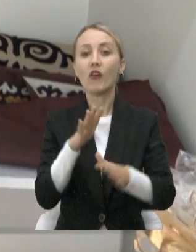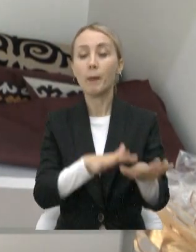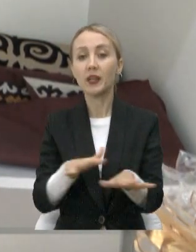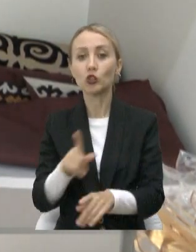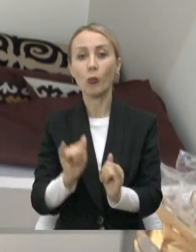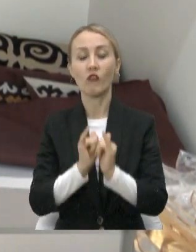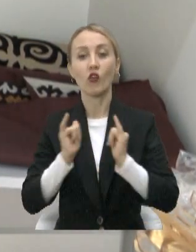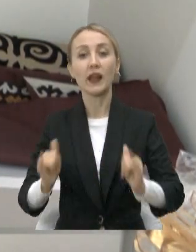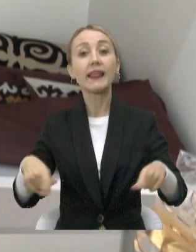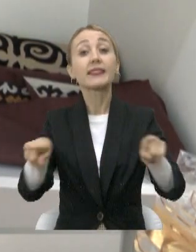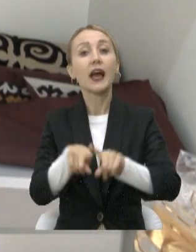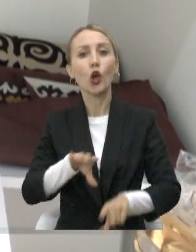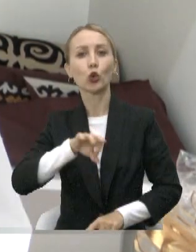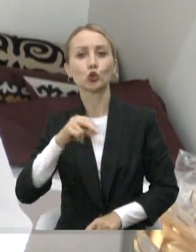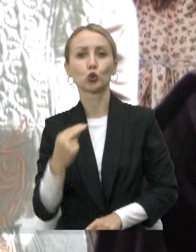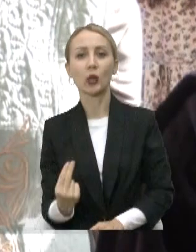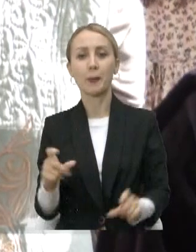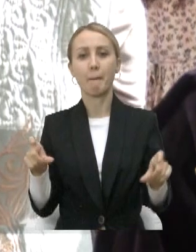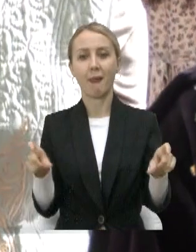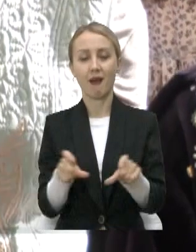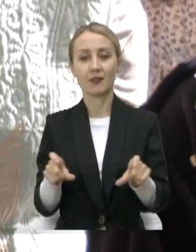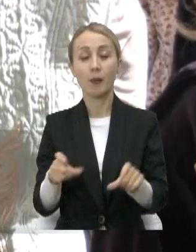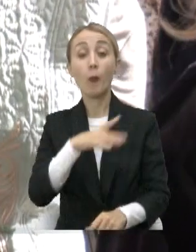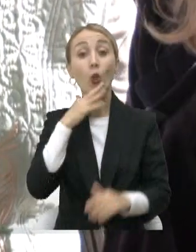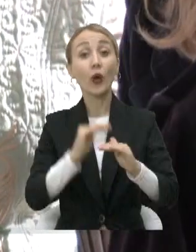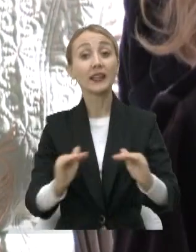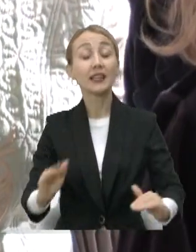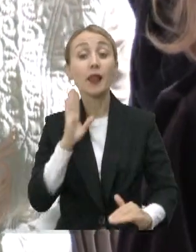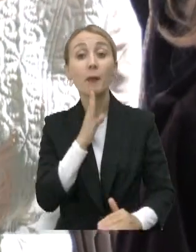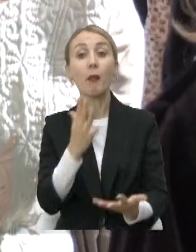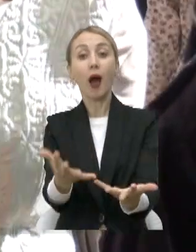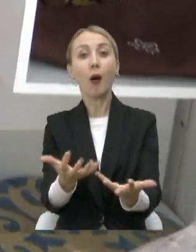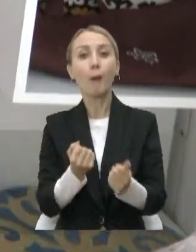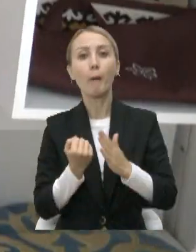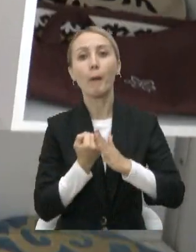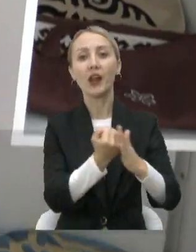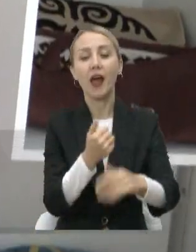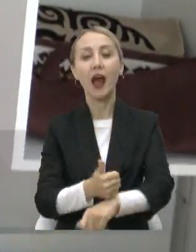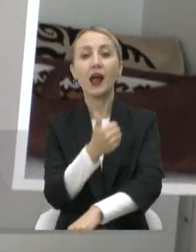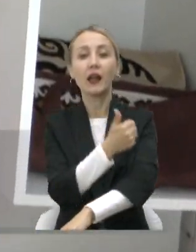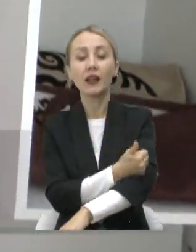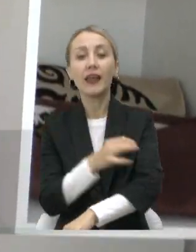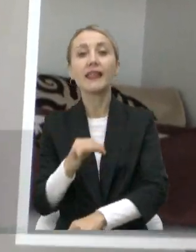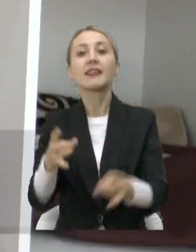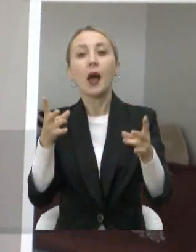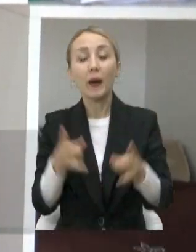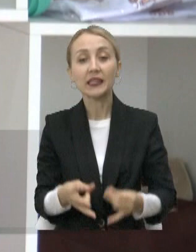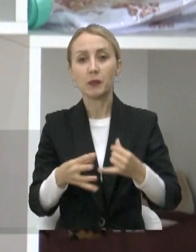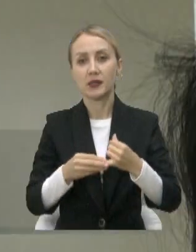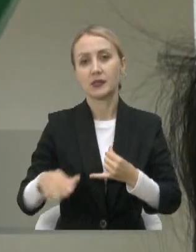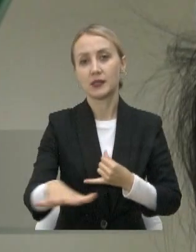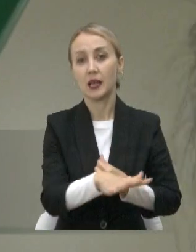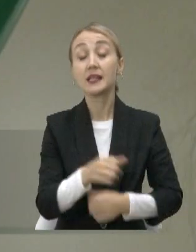увеличить количество таких социальных павильонов многодетные матери получившие поддержку администрации необходимый земельный